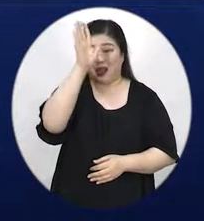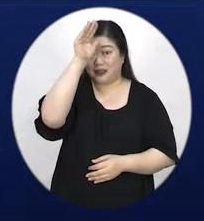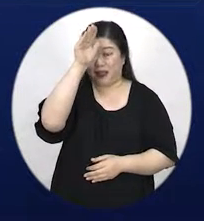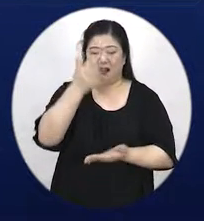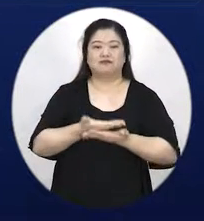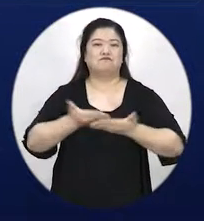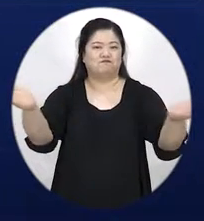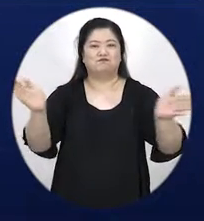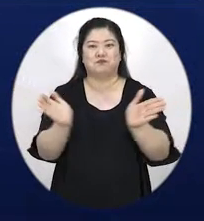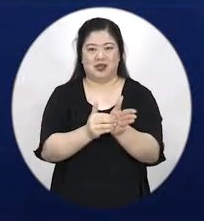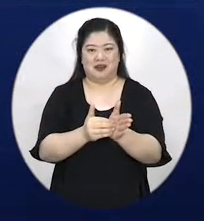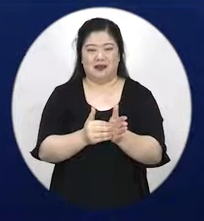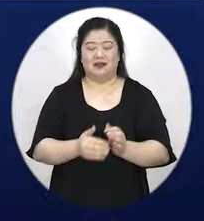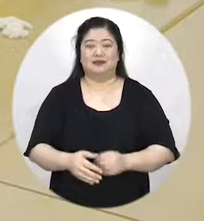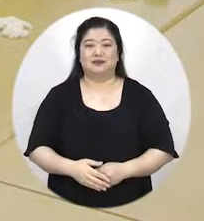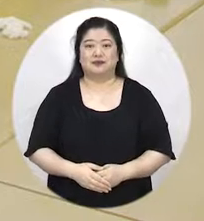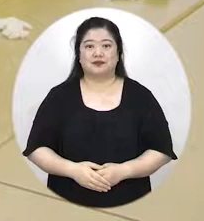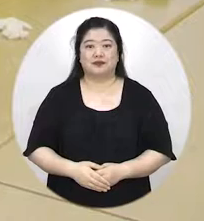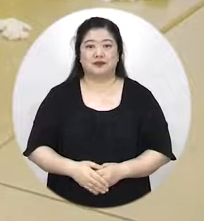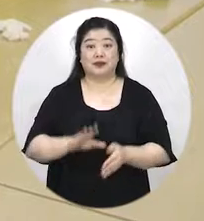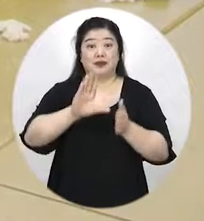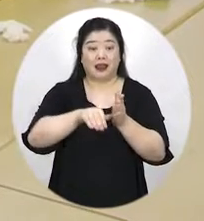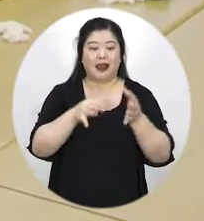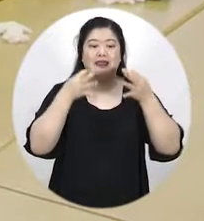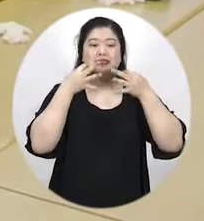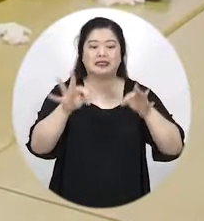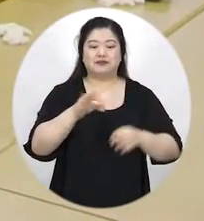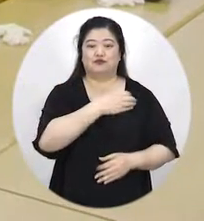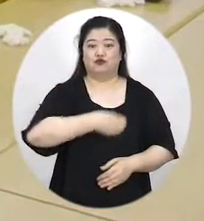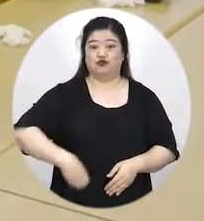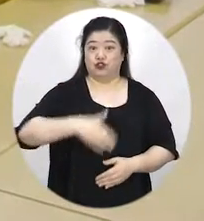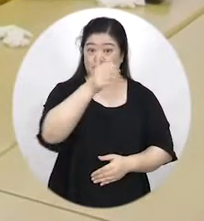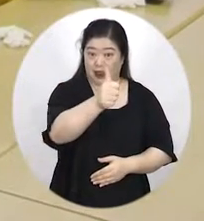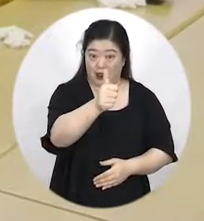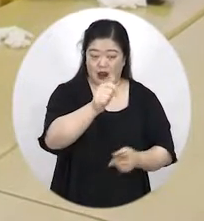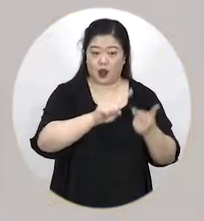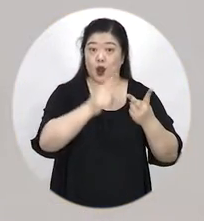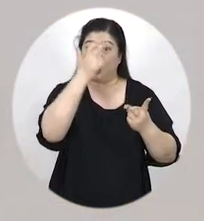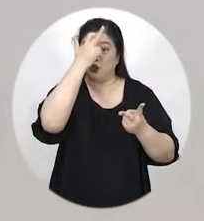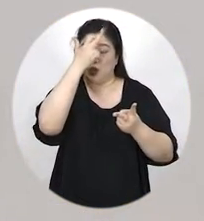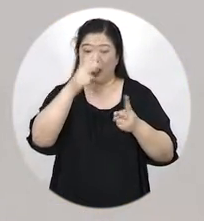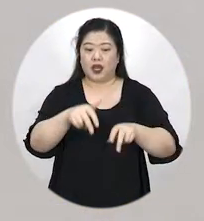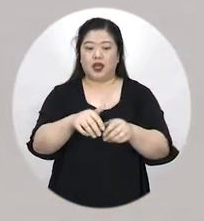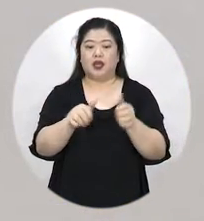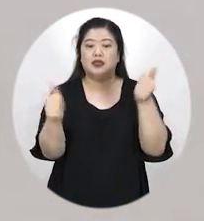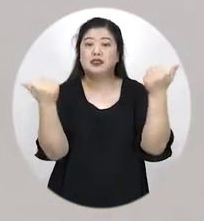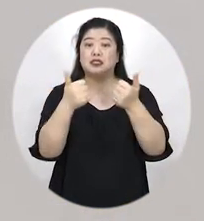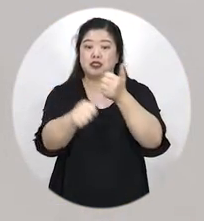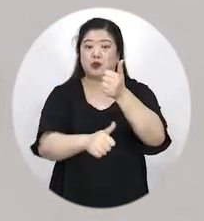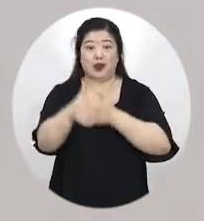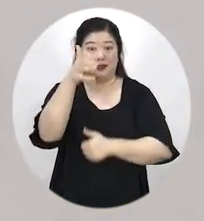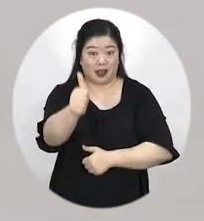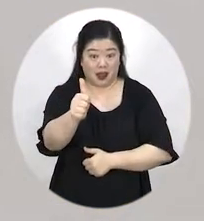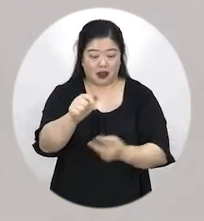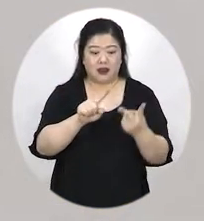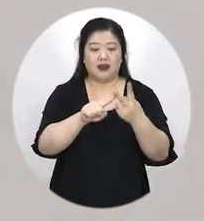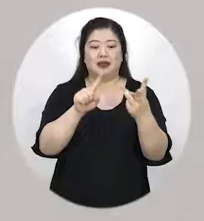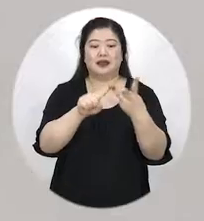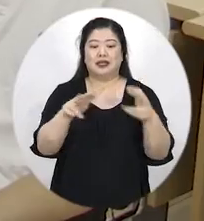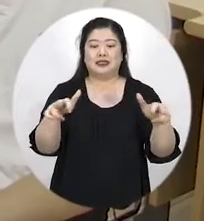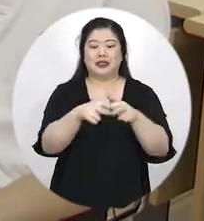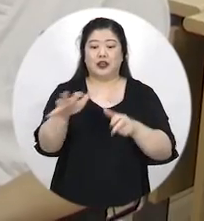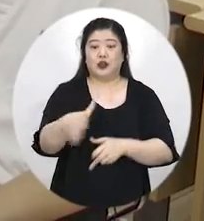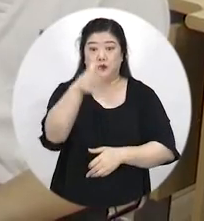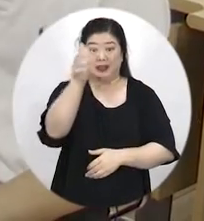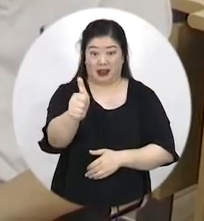열렸습니다 이날 행사 이는 김태웅 강서구청 장과 최동철 강서고 의회 의장 강서고 장애인